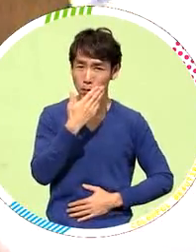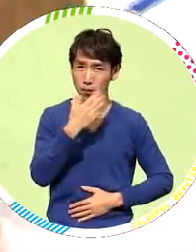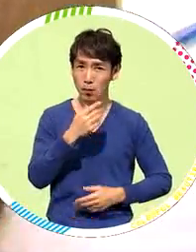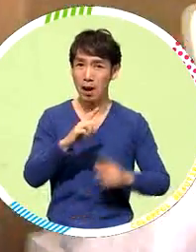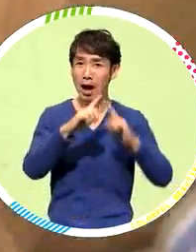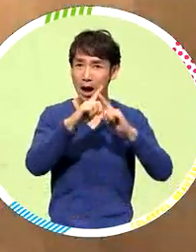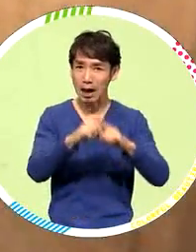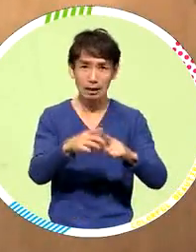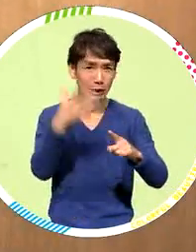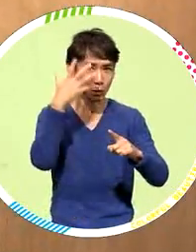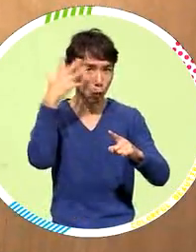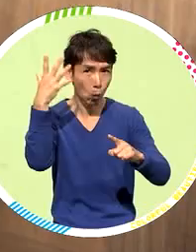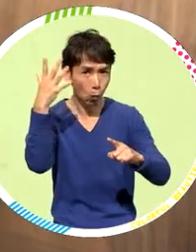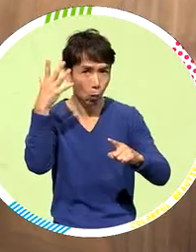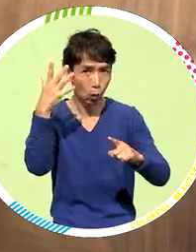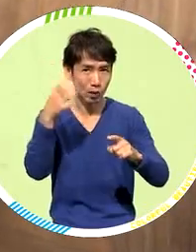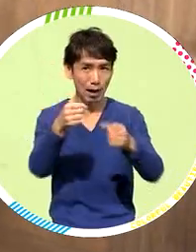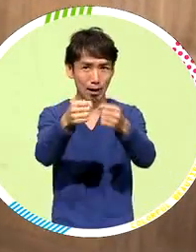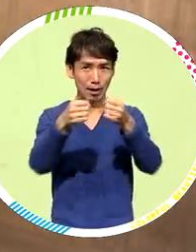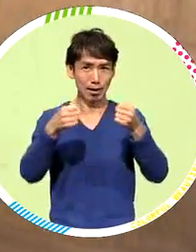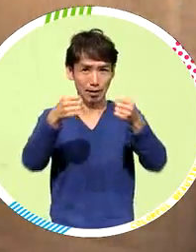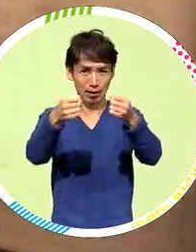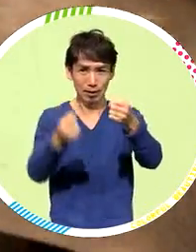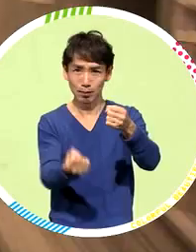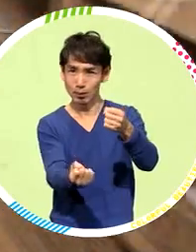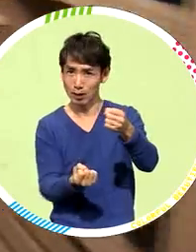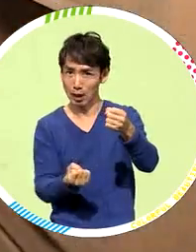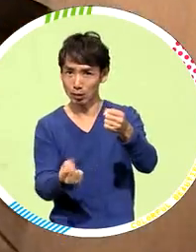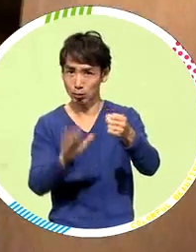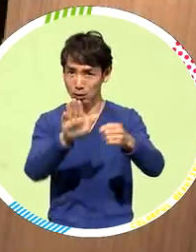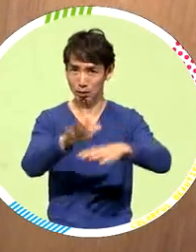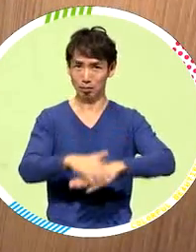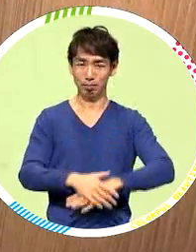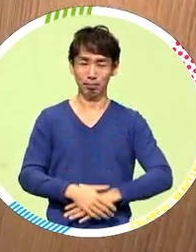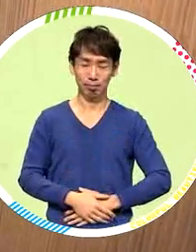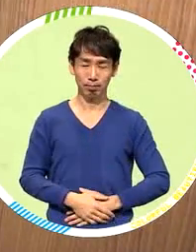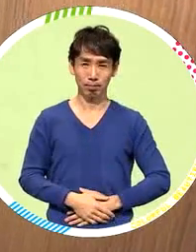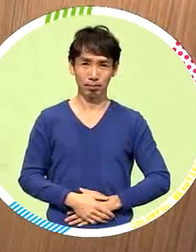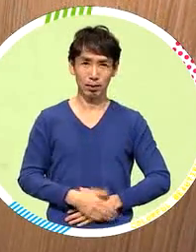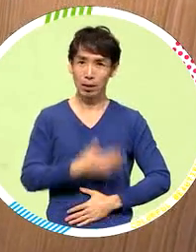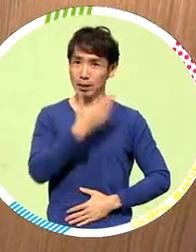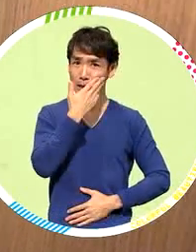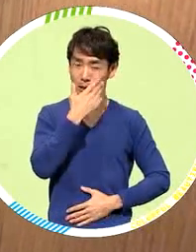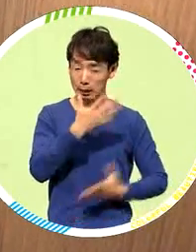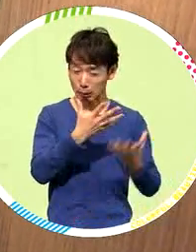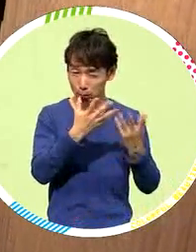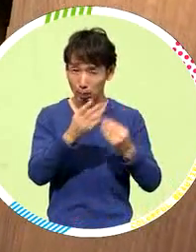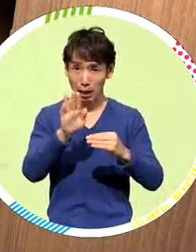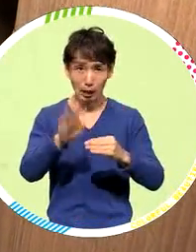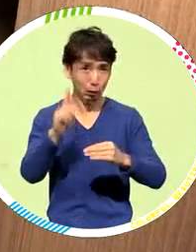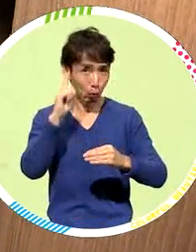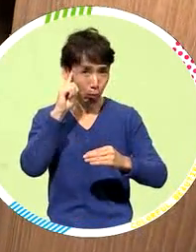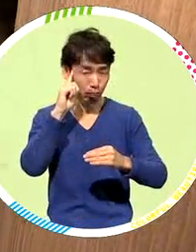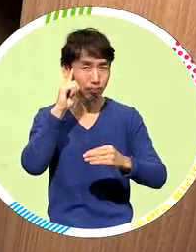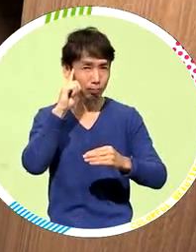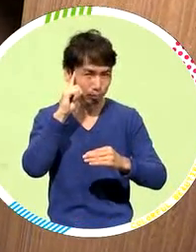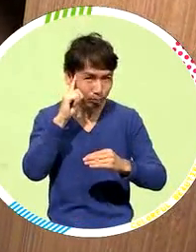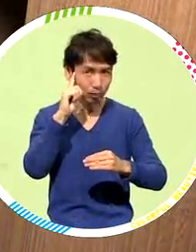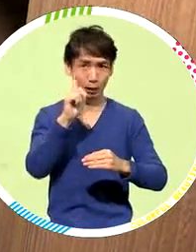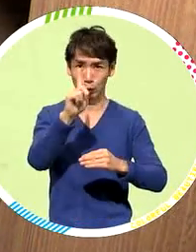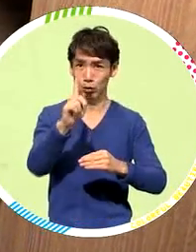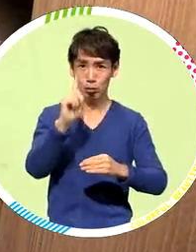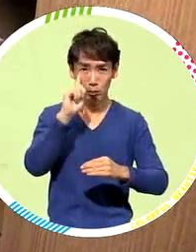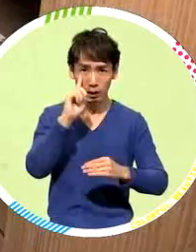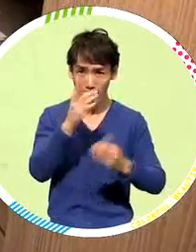なタンスです国中洋装のものがたくさん入ってますが何か一つ見せて